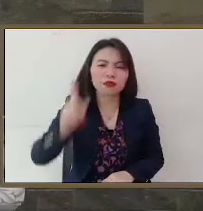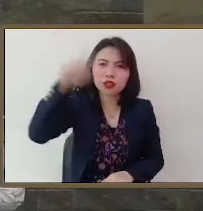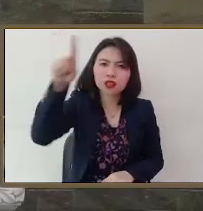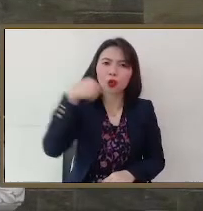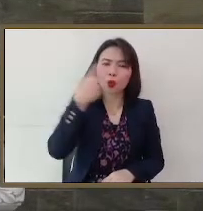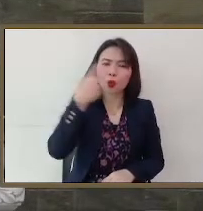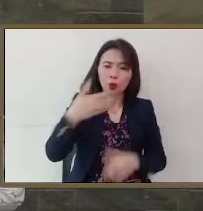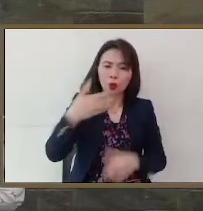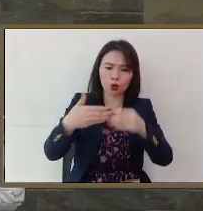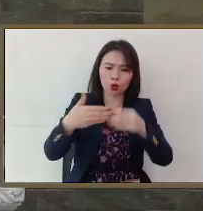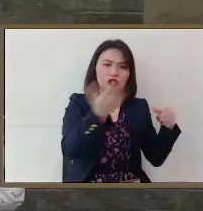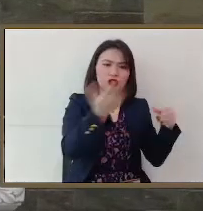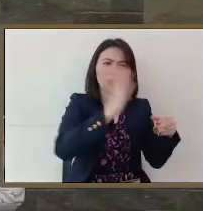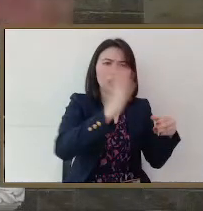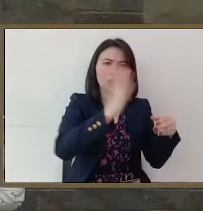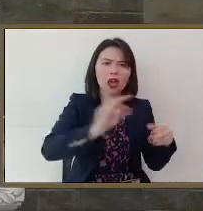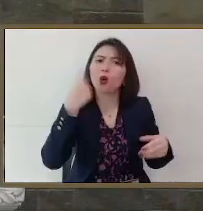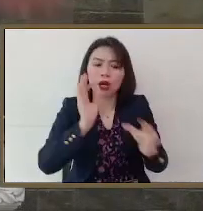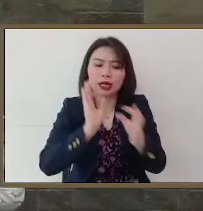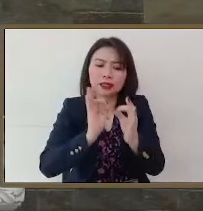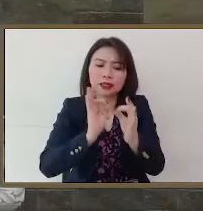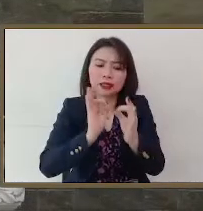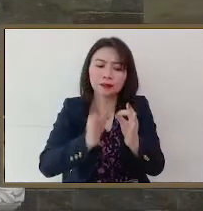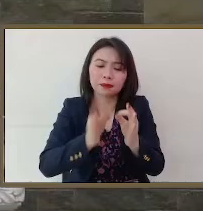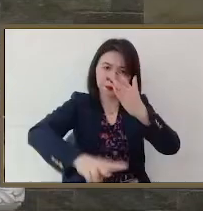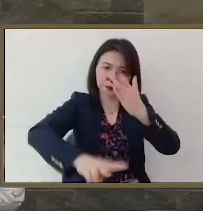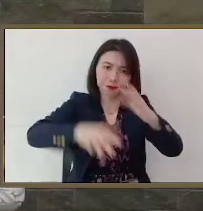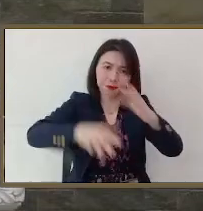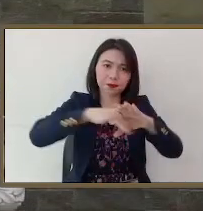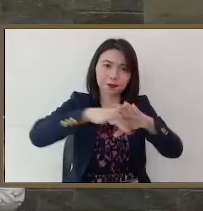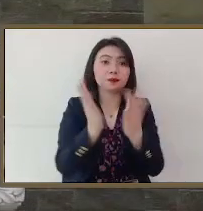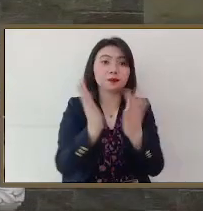who's interpreting the passage of scriptures for you.